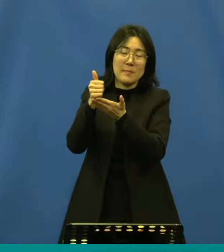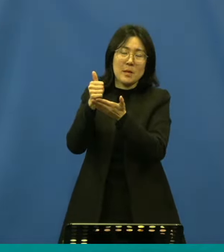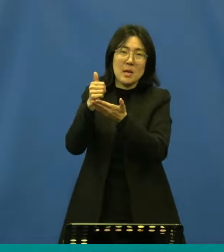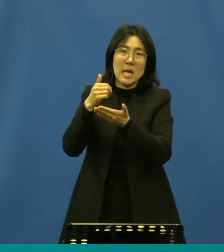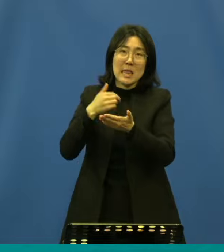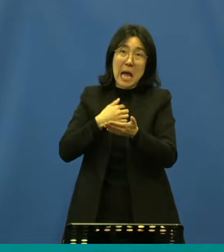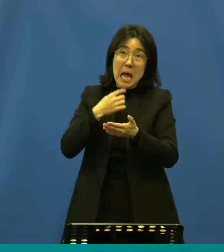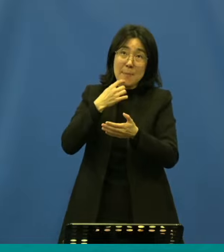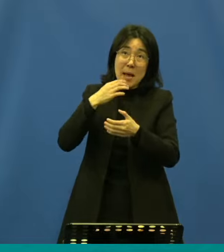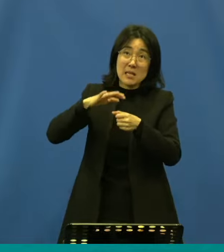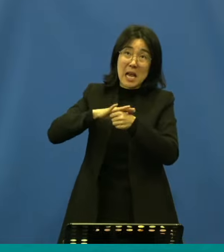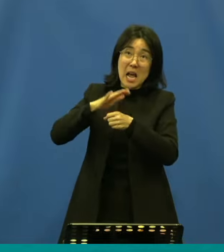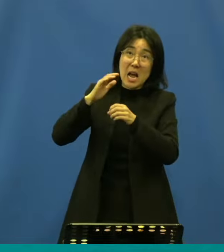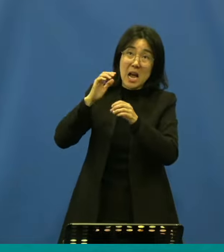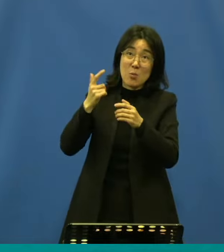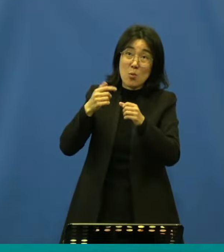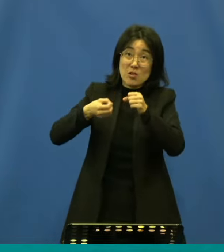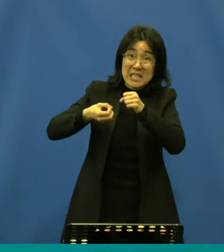줏대가 없어 보이는 하나님,